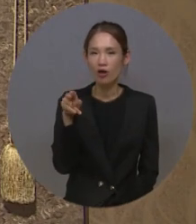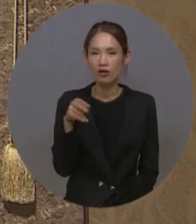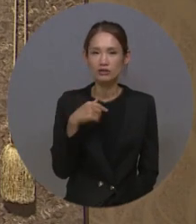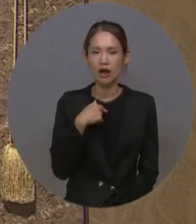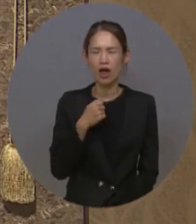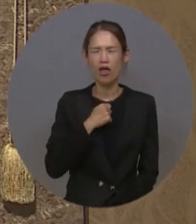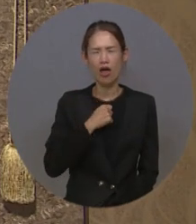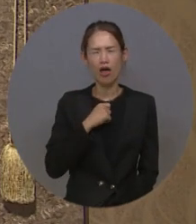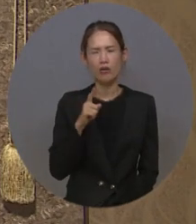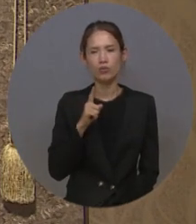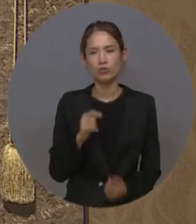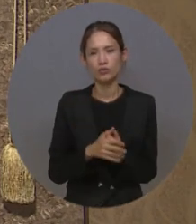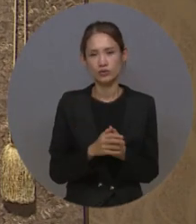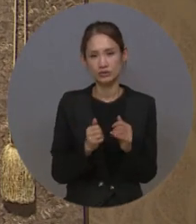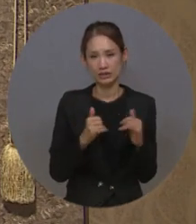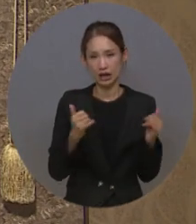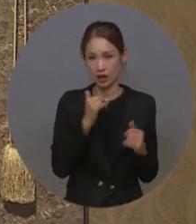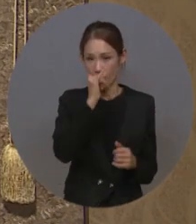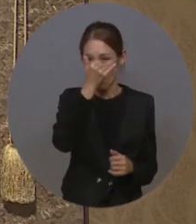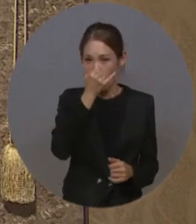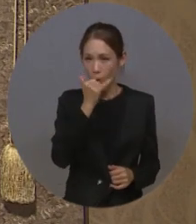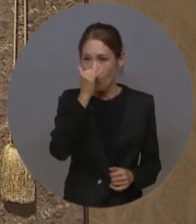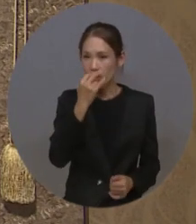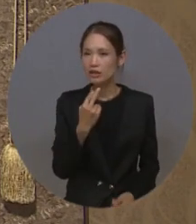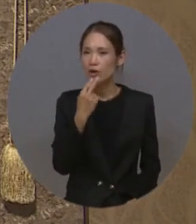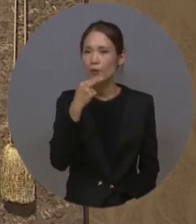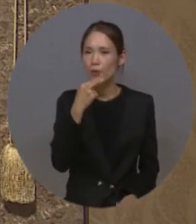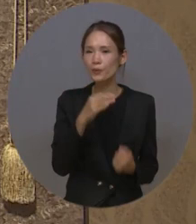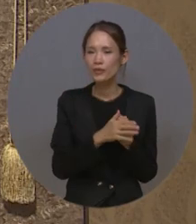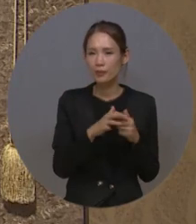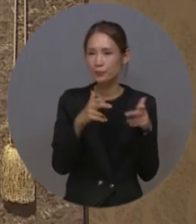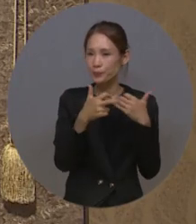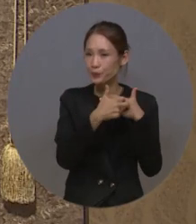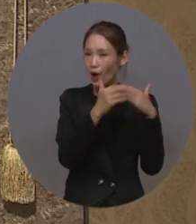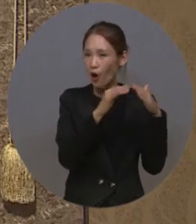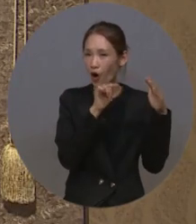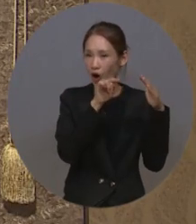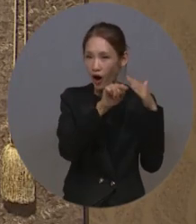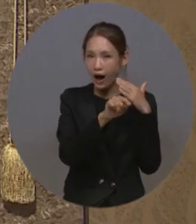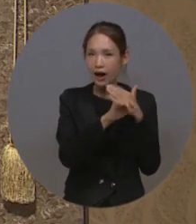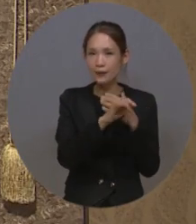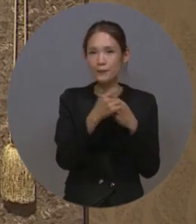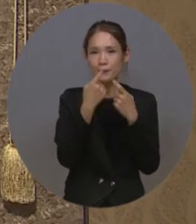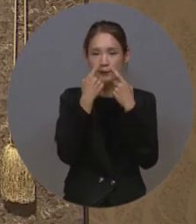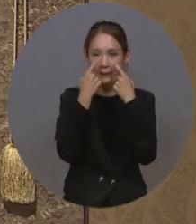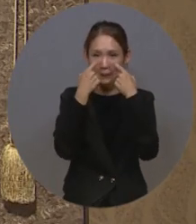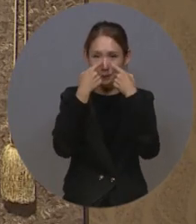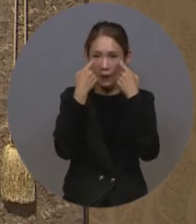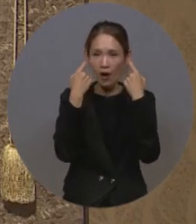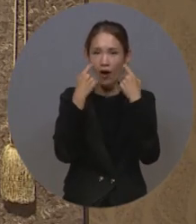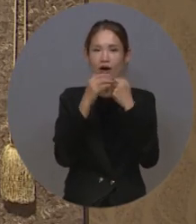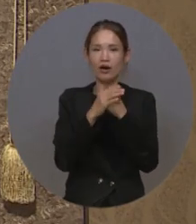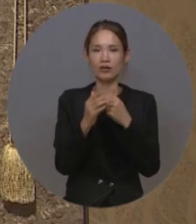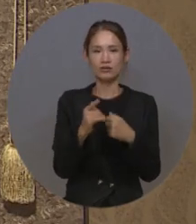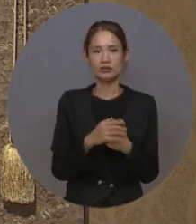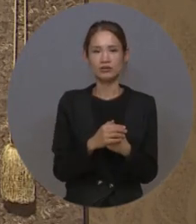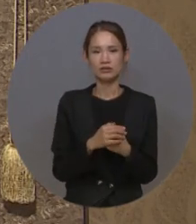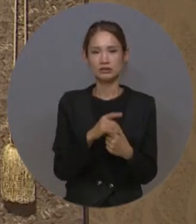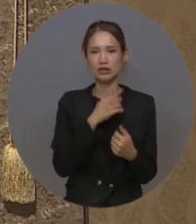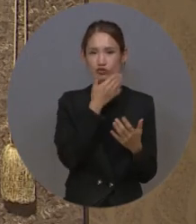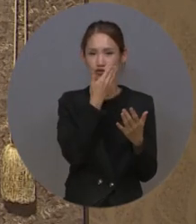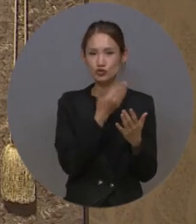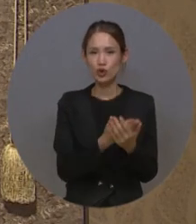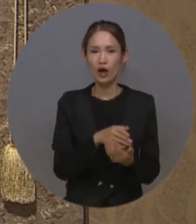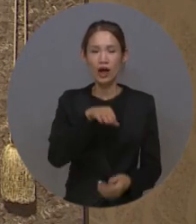병원에 이제 사람들이 코골이 무흡 때문에 병원에 가면 코를 뚫고 목구멍을 뚫고 하는데 정말 핵심인